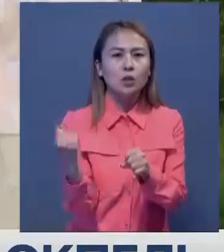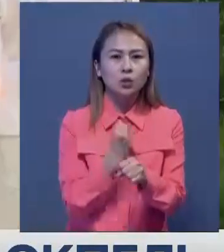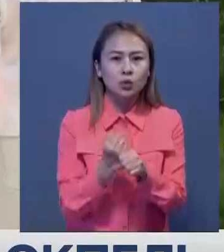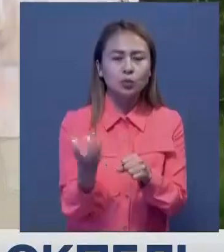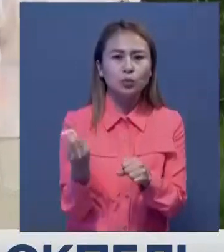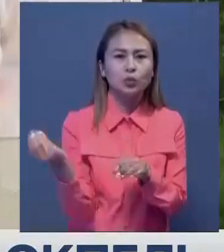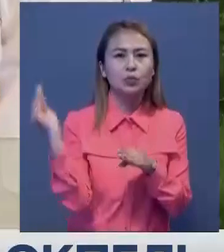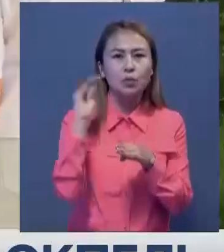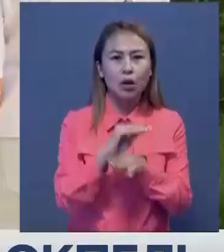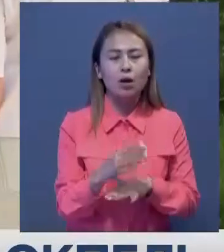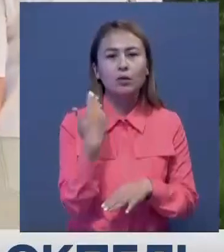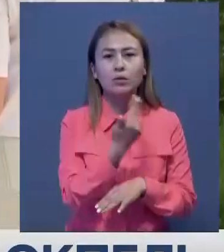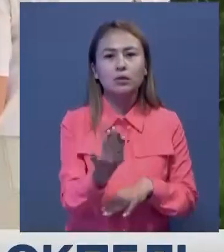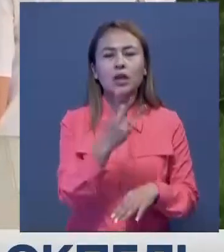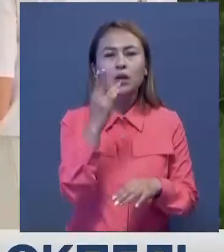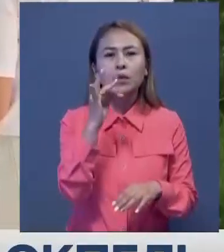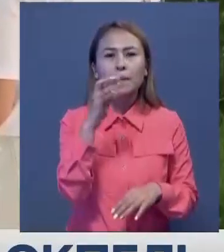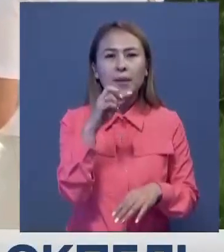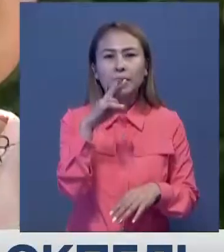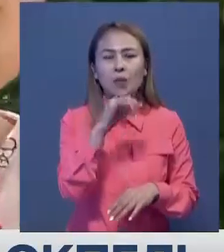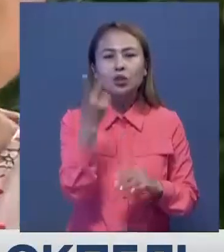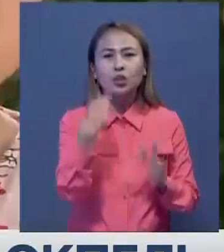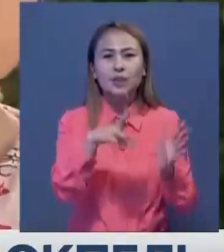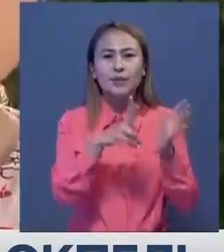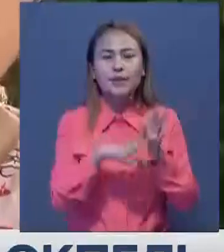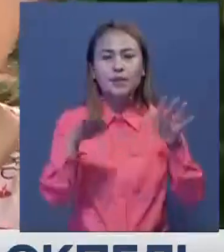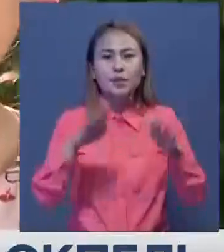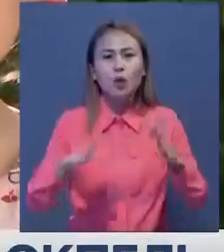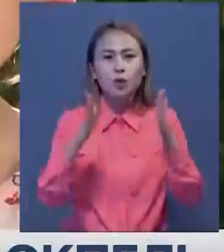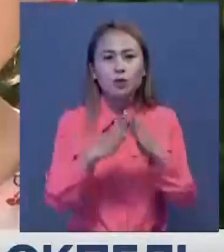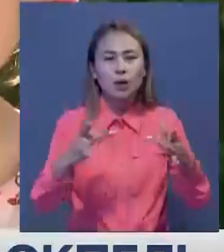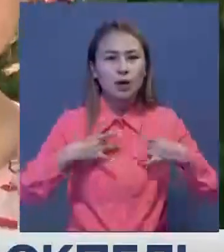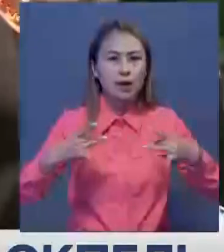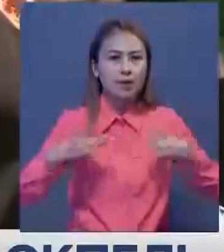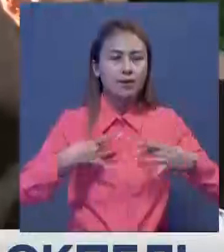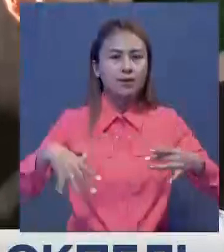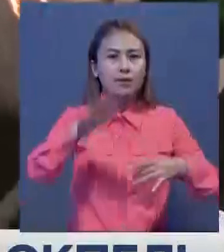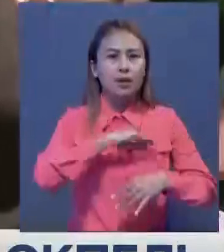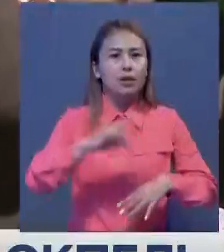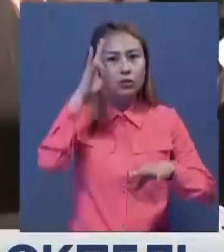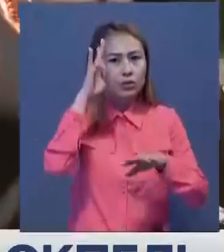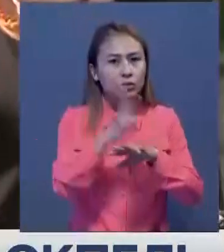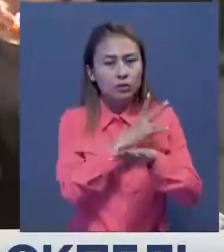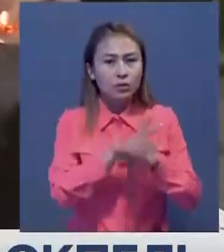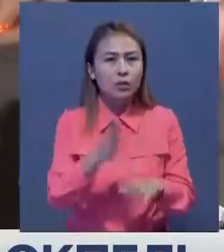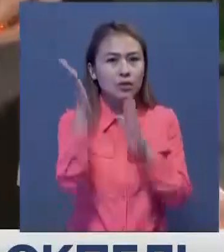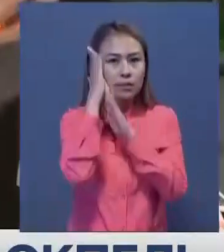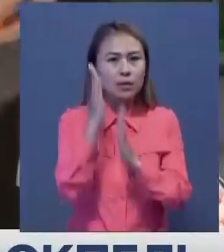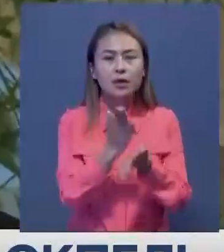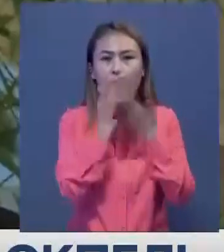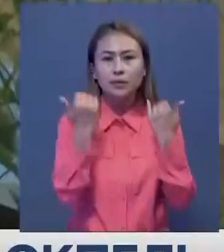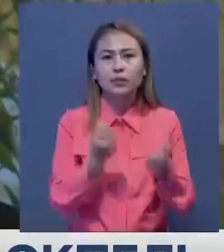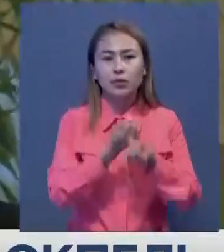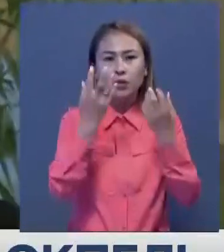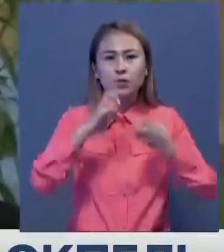того. Бұл Құдайберді ұлы 28 көп қабатты үйдегі адамдардың жан айқайы. Күндіз күлкіден түнде ұйқыдан айрылған.